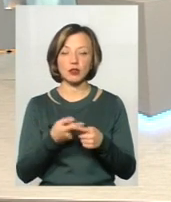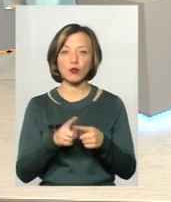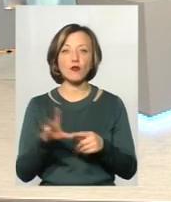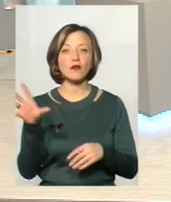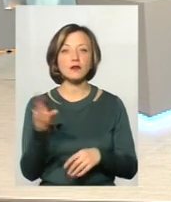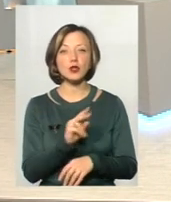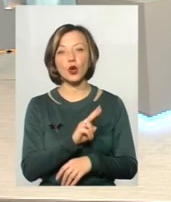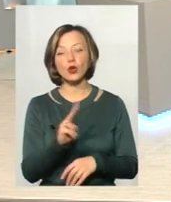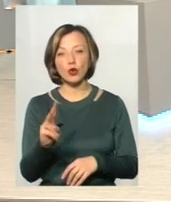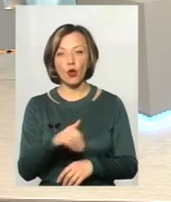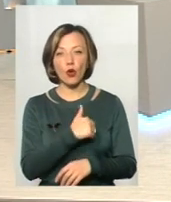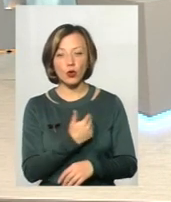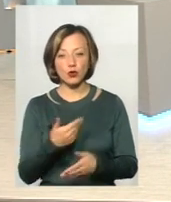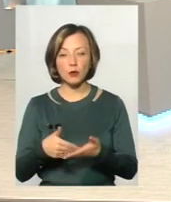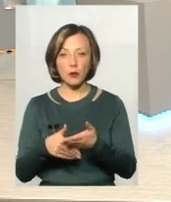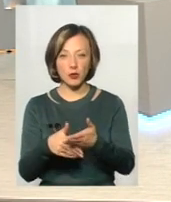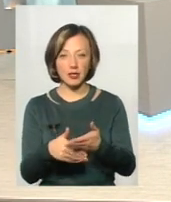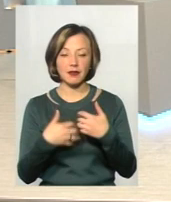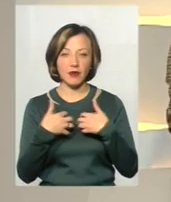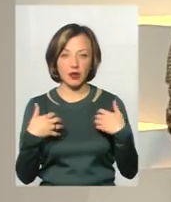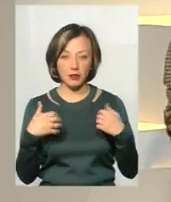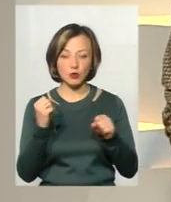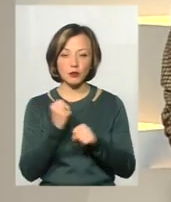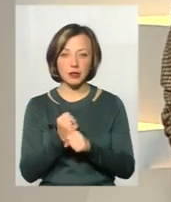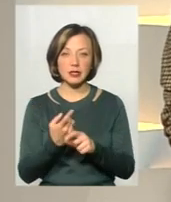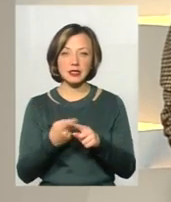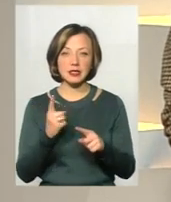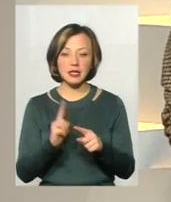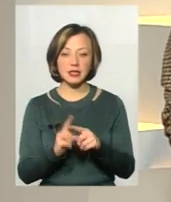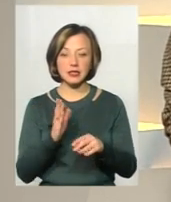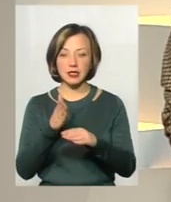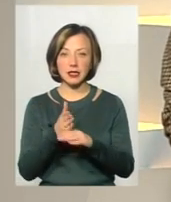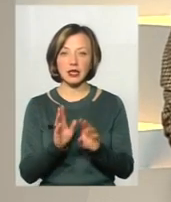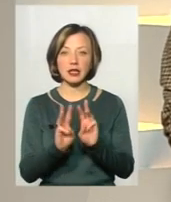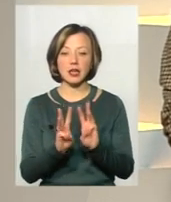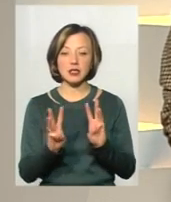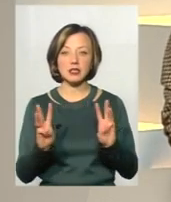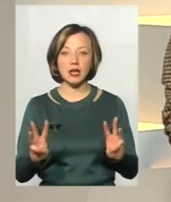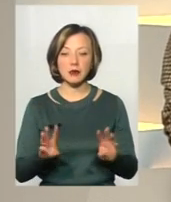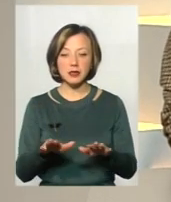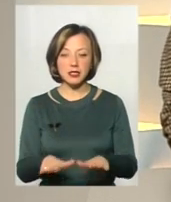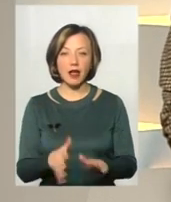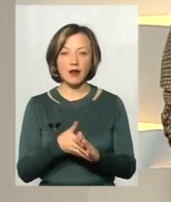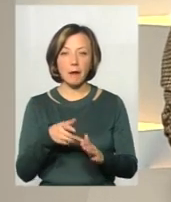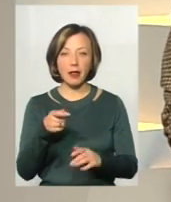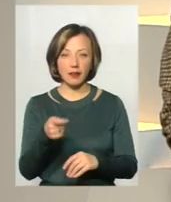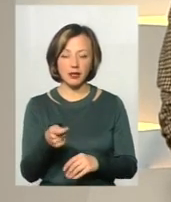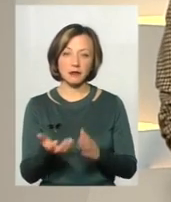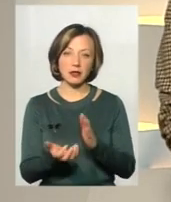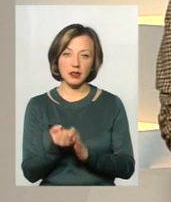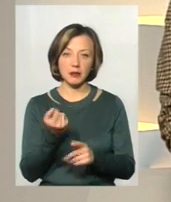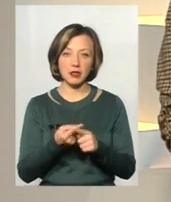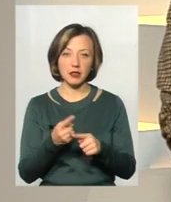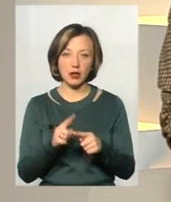хто хочуть допомогти тваринам, можете це зробити, зайти на сайт місцевих петицій і підтримати дану.